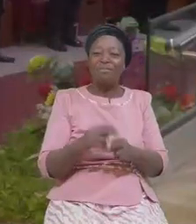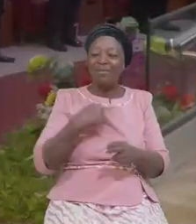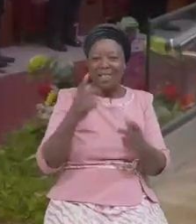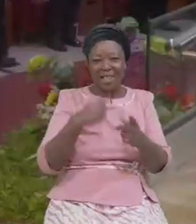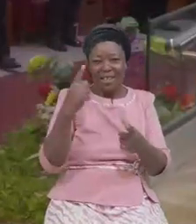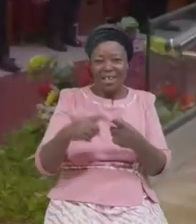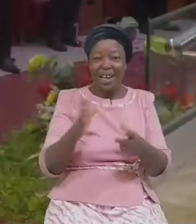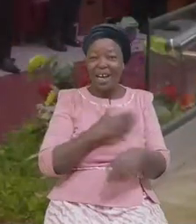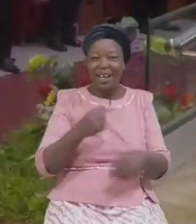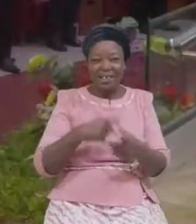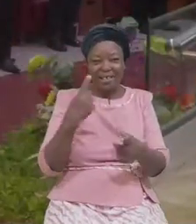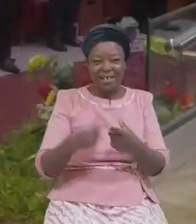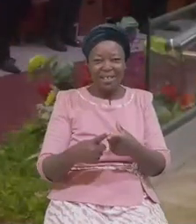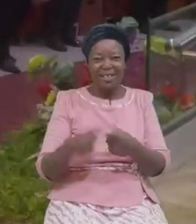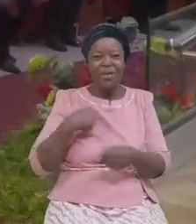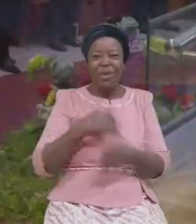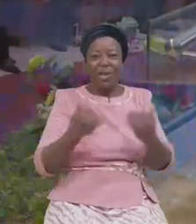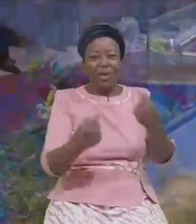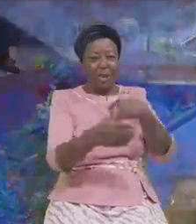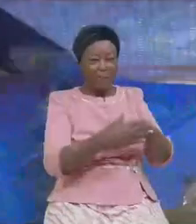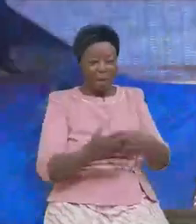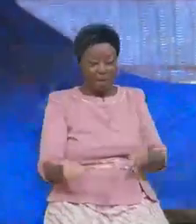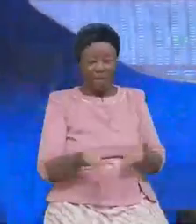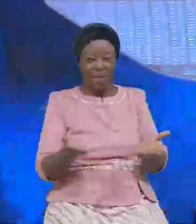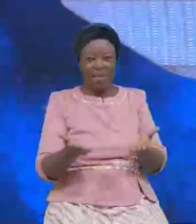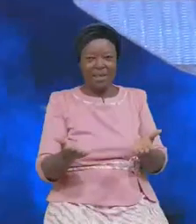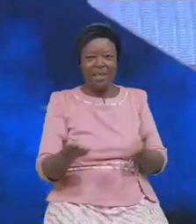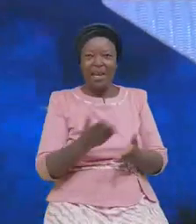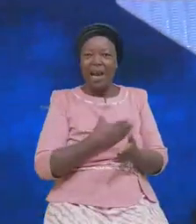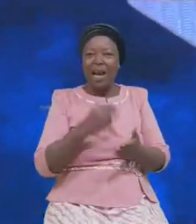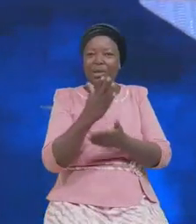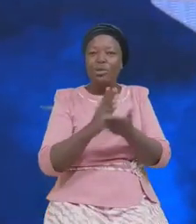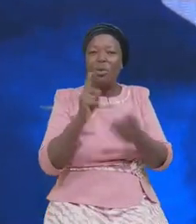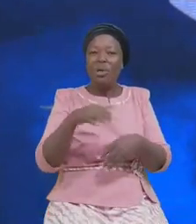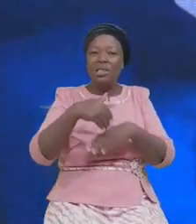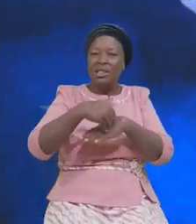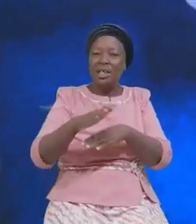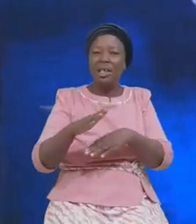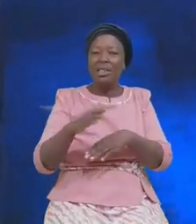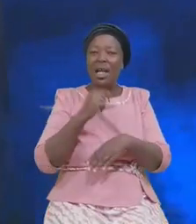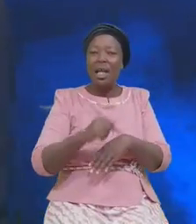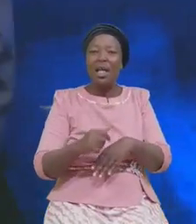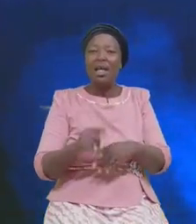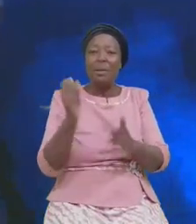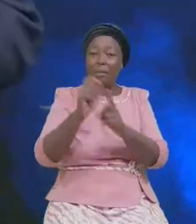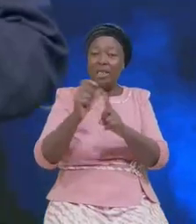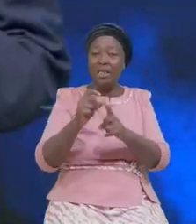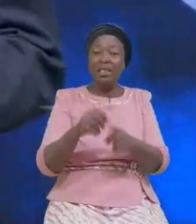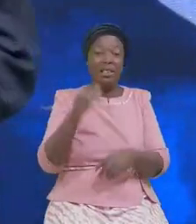Et alors, nous sommes revenus ici. Et quelqu'un a envoyé un message hier